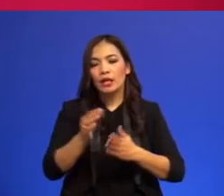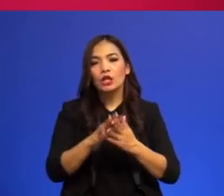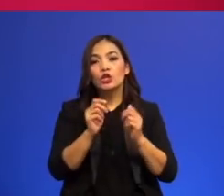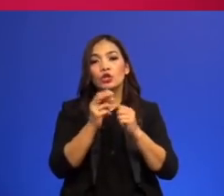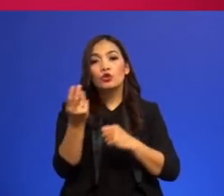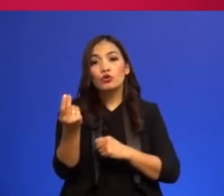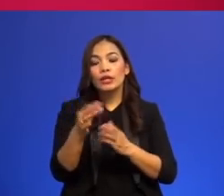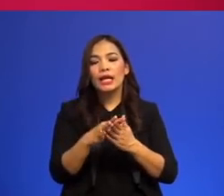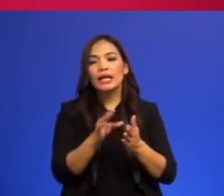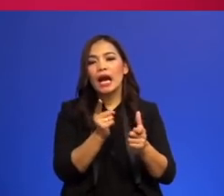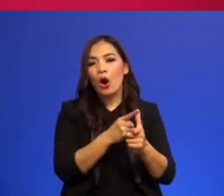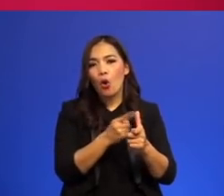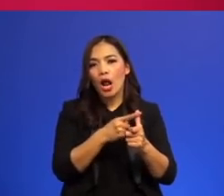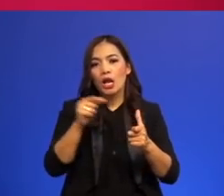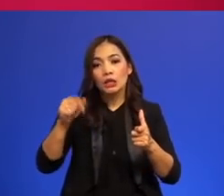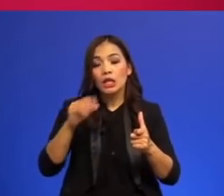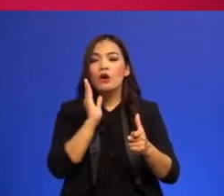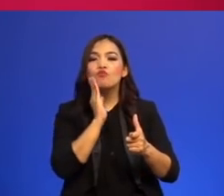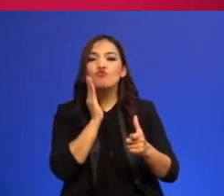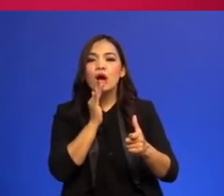keuangan sejak dini secara baik.